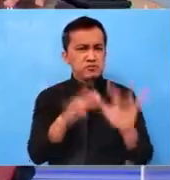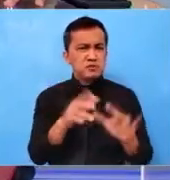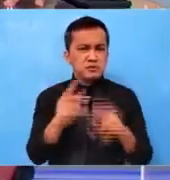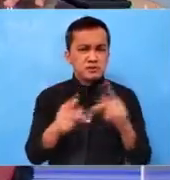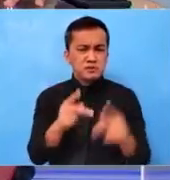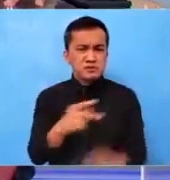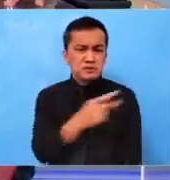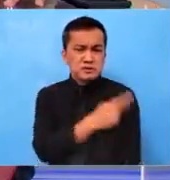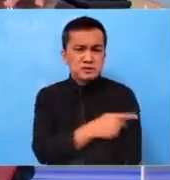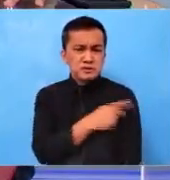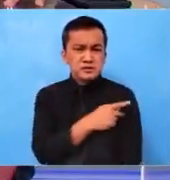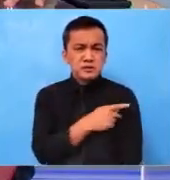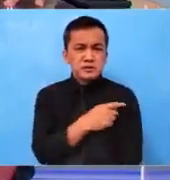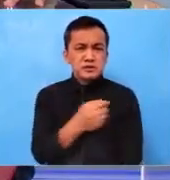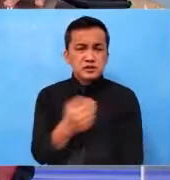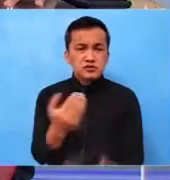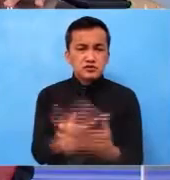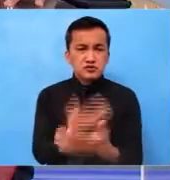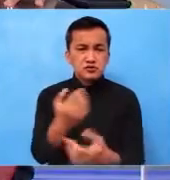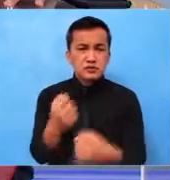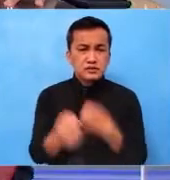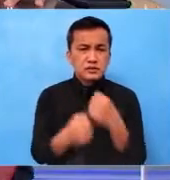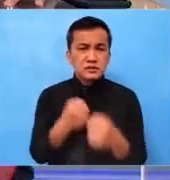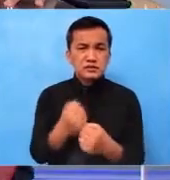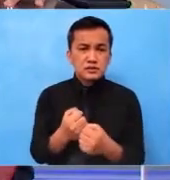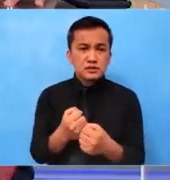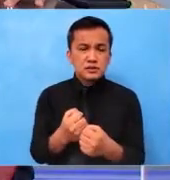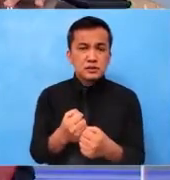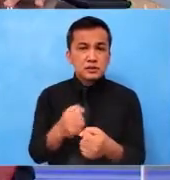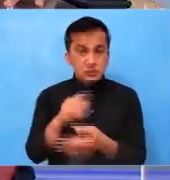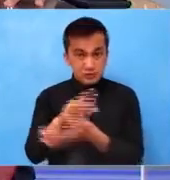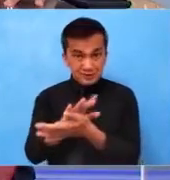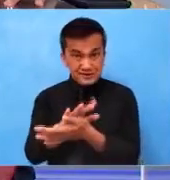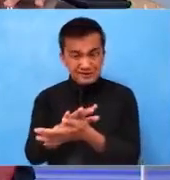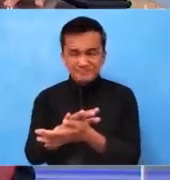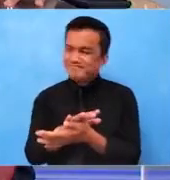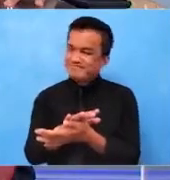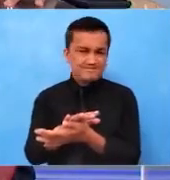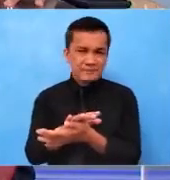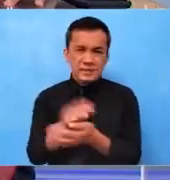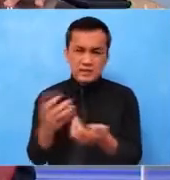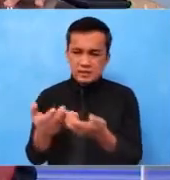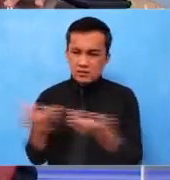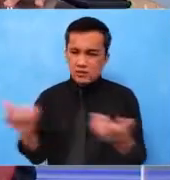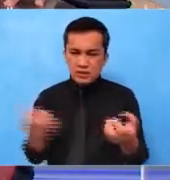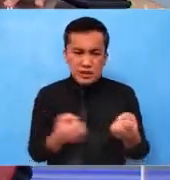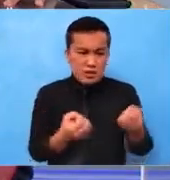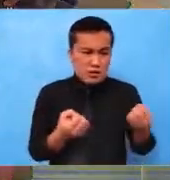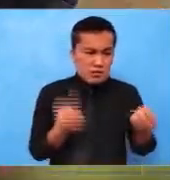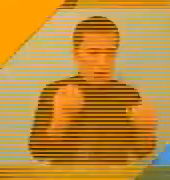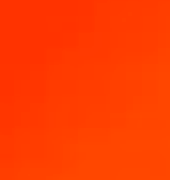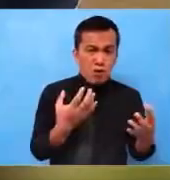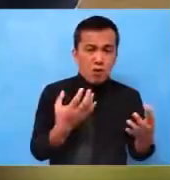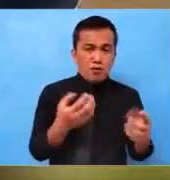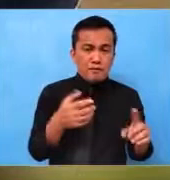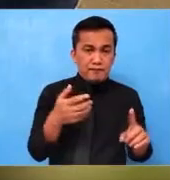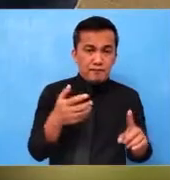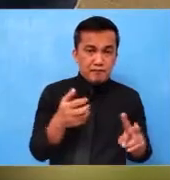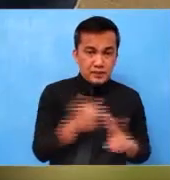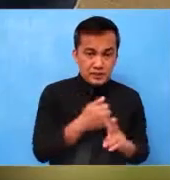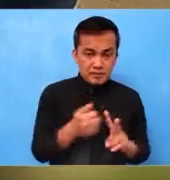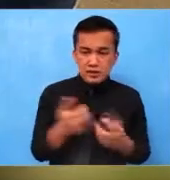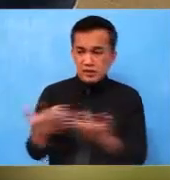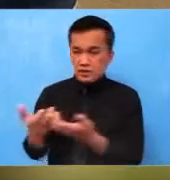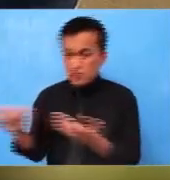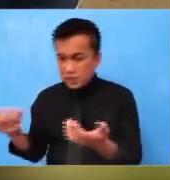sa pandemic, kailangan paghiwalayin ang mga naputukan mula sa mga posibleng may COVID. Live mula sa Quezon City,